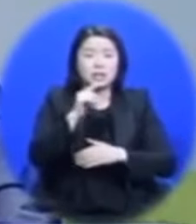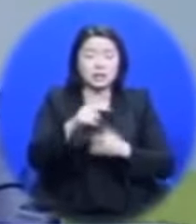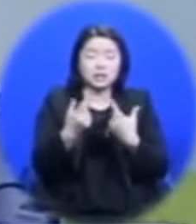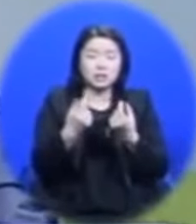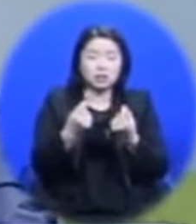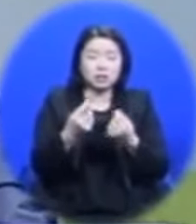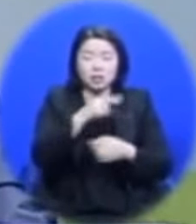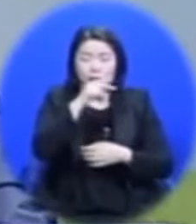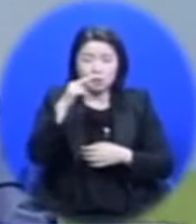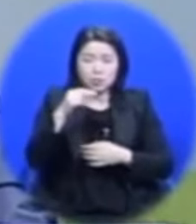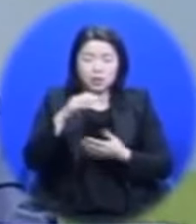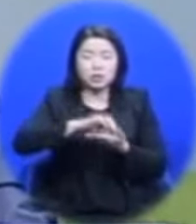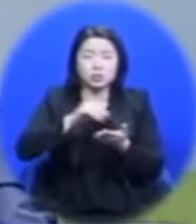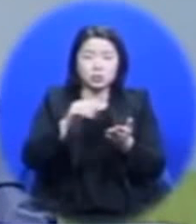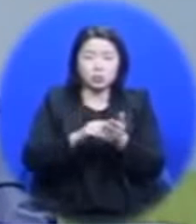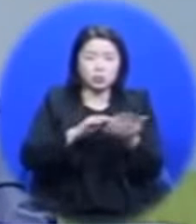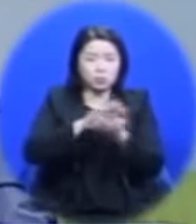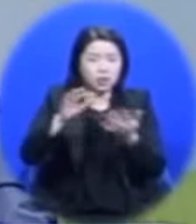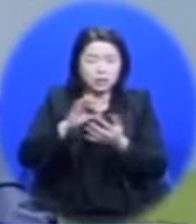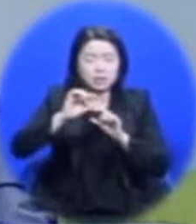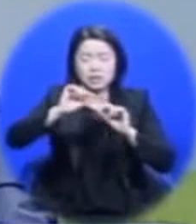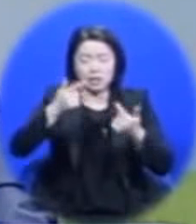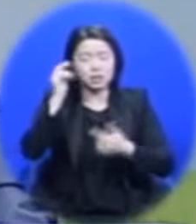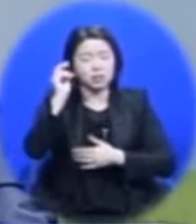맡을 만큼 산만하지는 않을 겁니다.